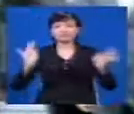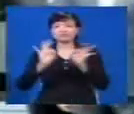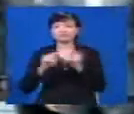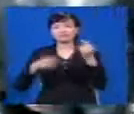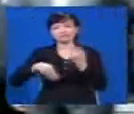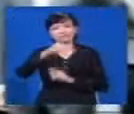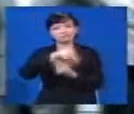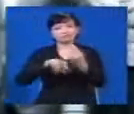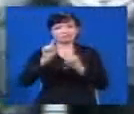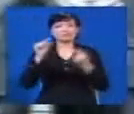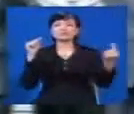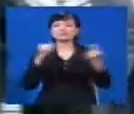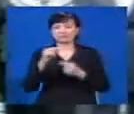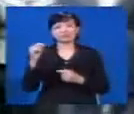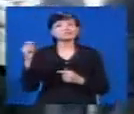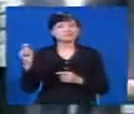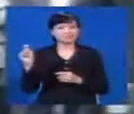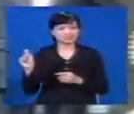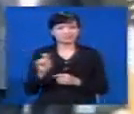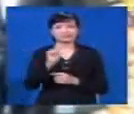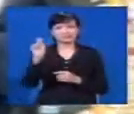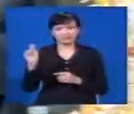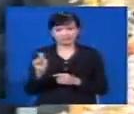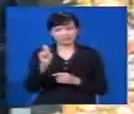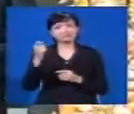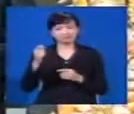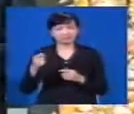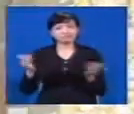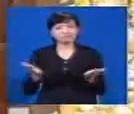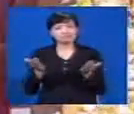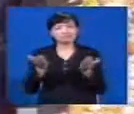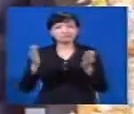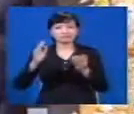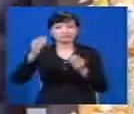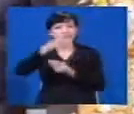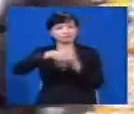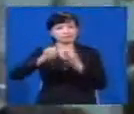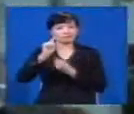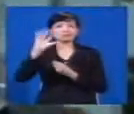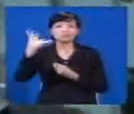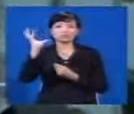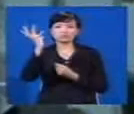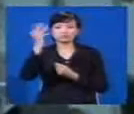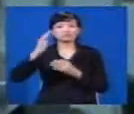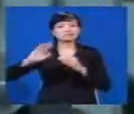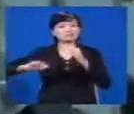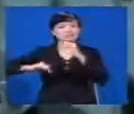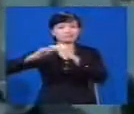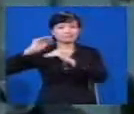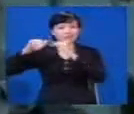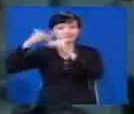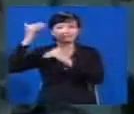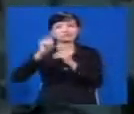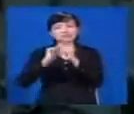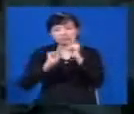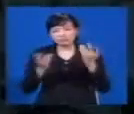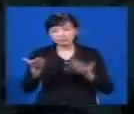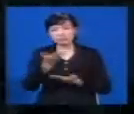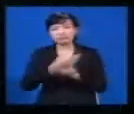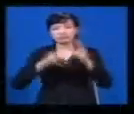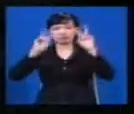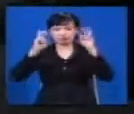ของเศรษฐกิจเอเชียที่จะผลักดันการเจริญเติบโตเศรษฐกิจโลกโดยมีประเด็นหารือ3ประเด็นหลักได้แก่การบรรลุเป้าหมายโบ